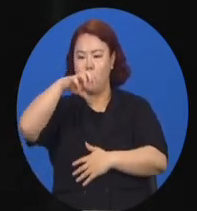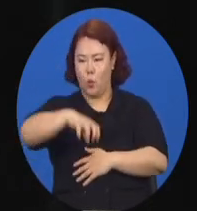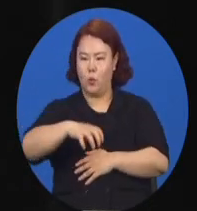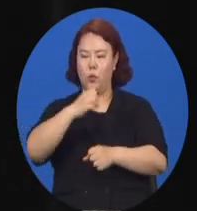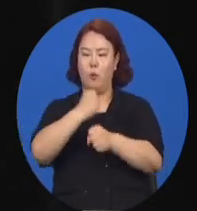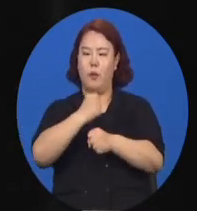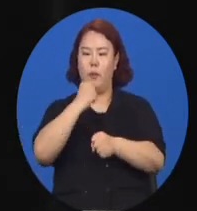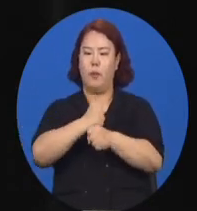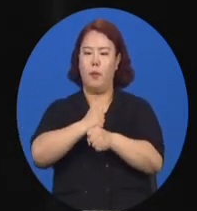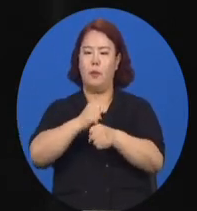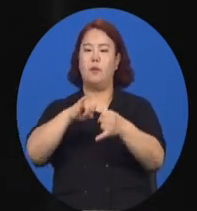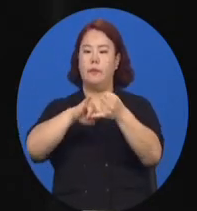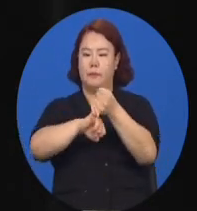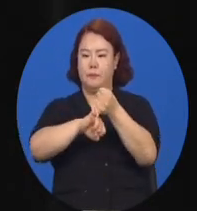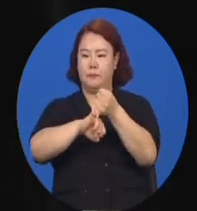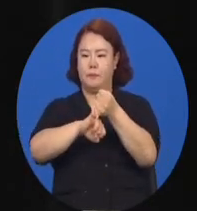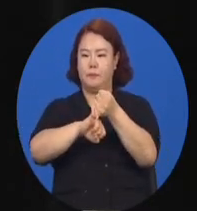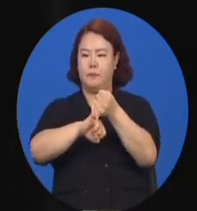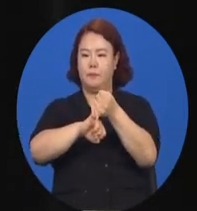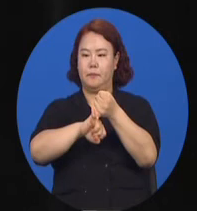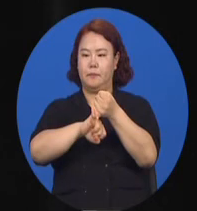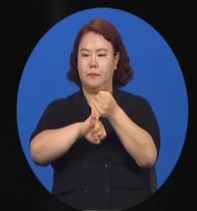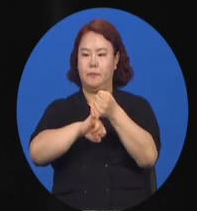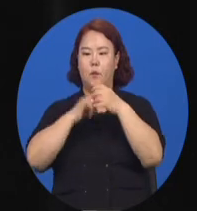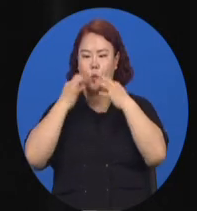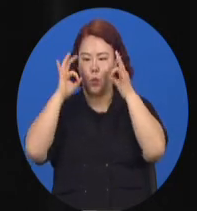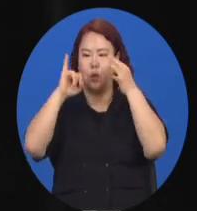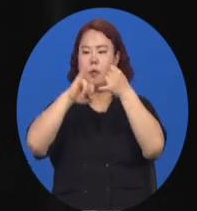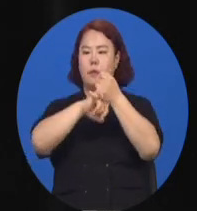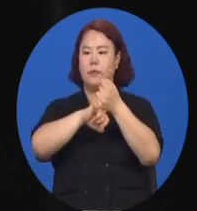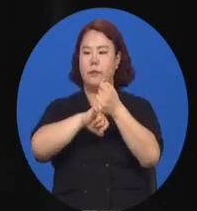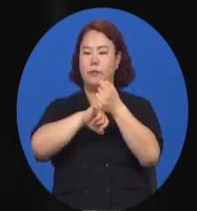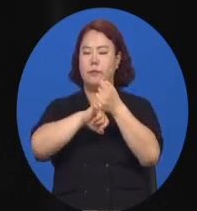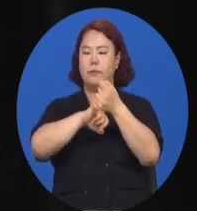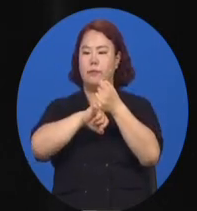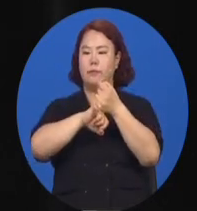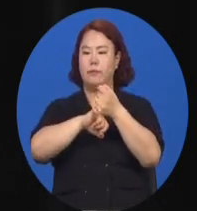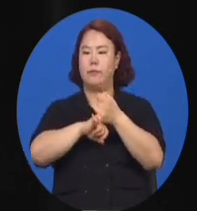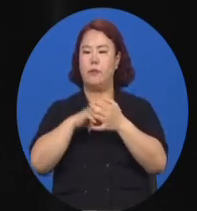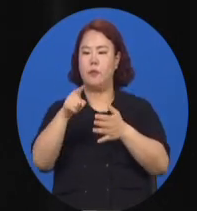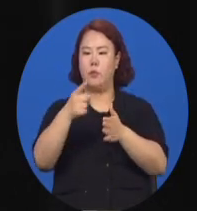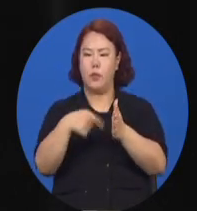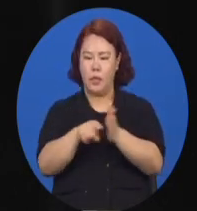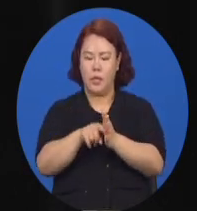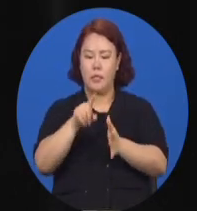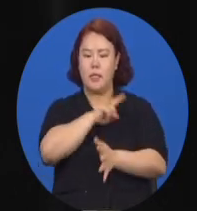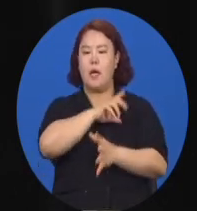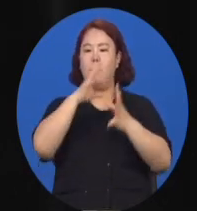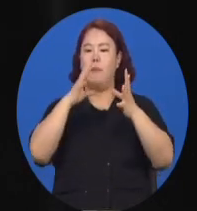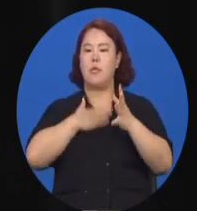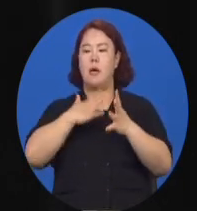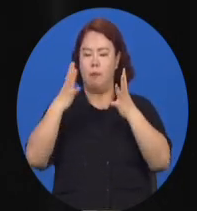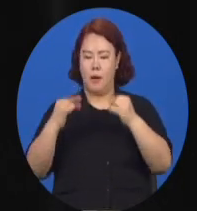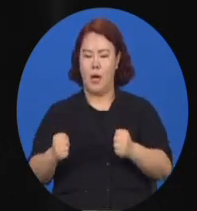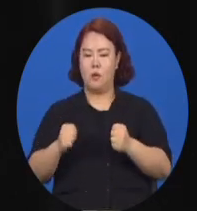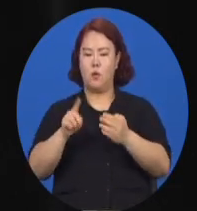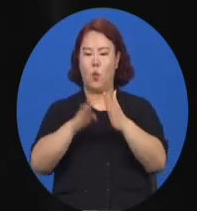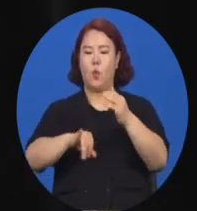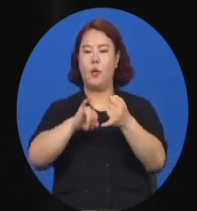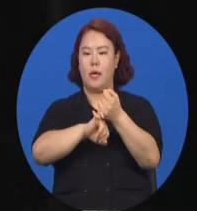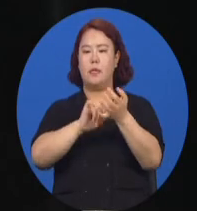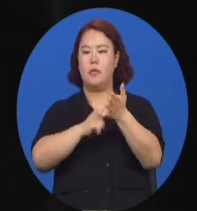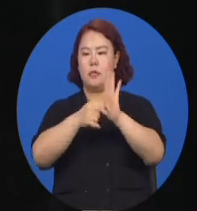반드시 만들어 나가도록 노력을 해 나가겠습니다. 그러기 위해서 제가 많은 공약들을 제시하고